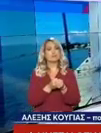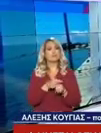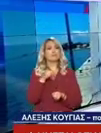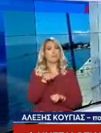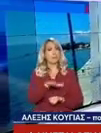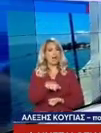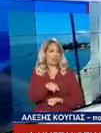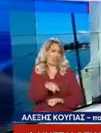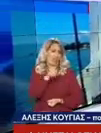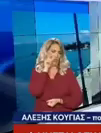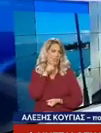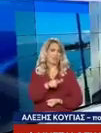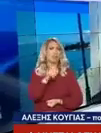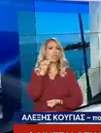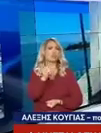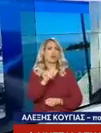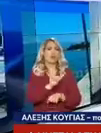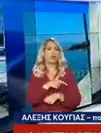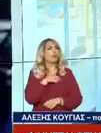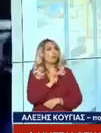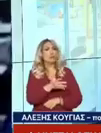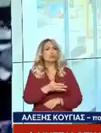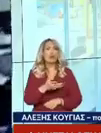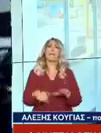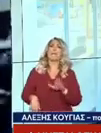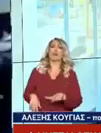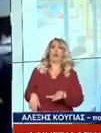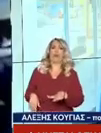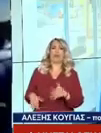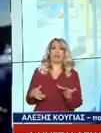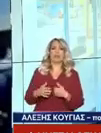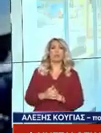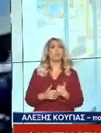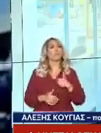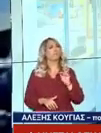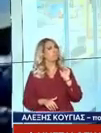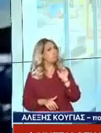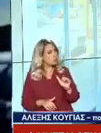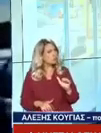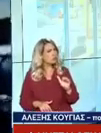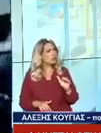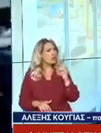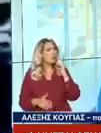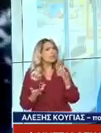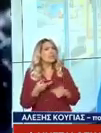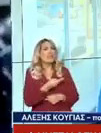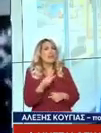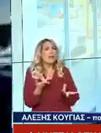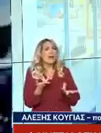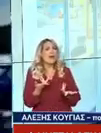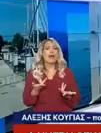κάθερξη. Τους ρώτησα πόσο ετών ήταν το παιδί τους, ήταν πολύ μικρό παιδί. Και όταν τους ρώτησα τι υπόθεση είναι, μου